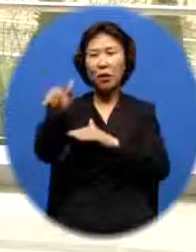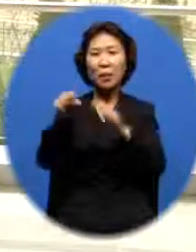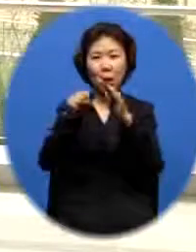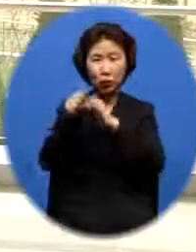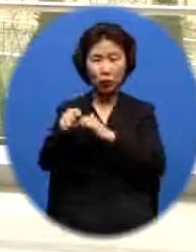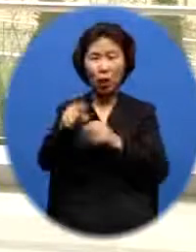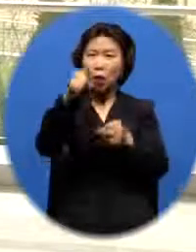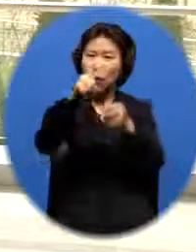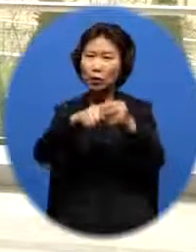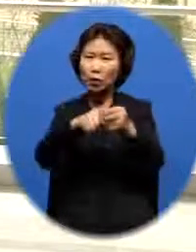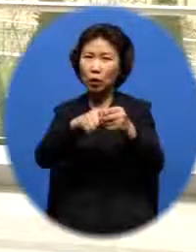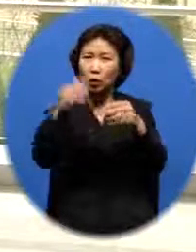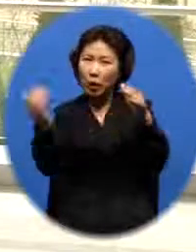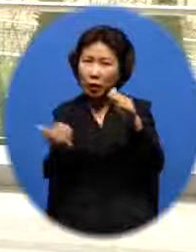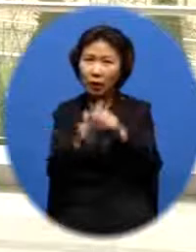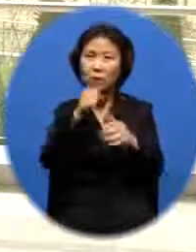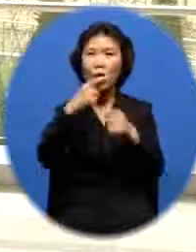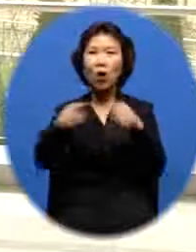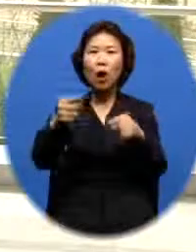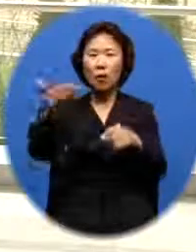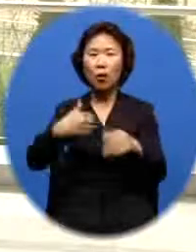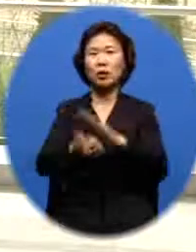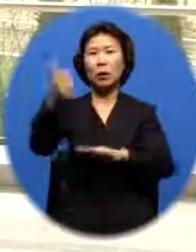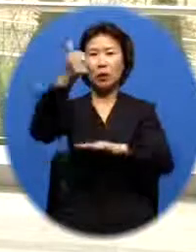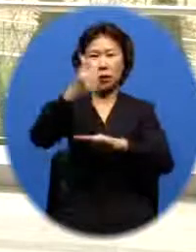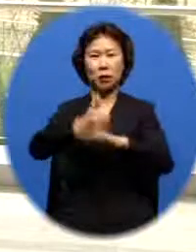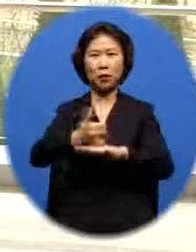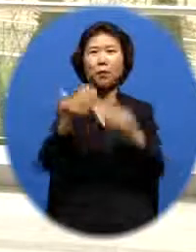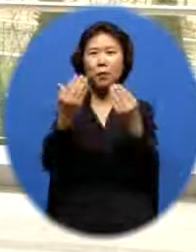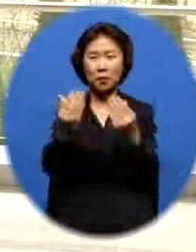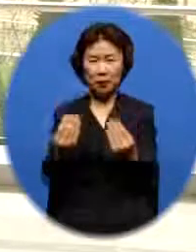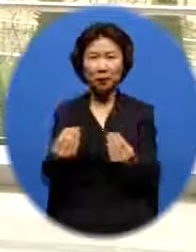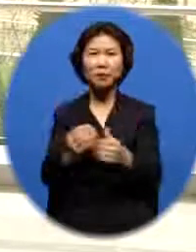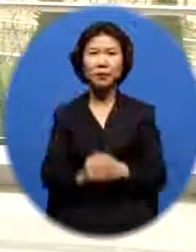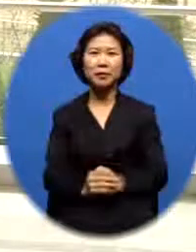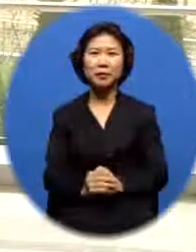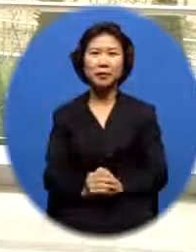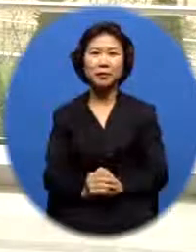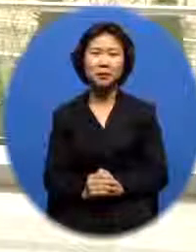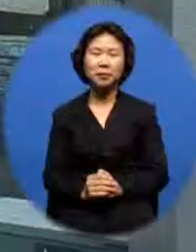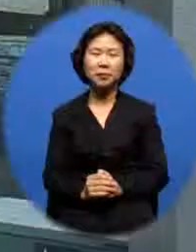목적을 달성했다는 평가를 받으며 성공적으로 마무리됐습니다. CNI 뉴스 김나은입니다.